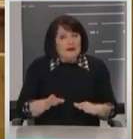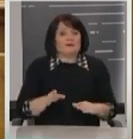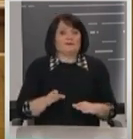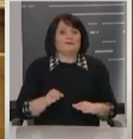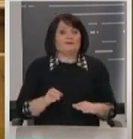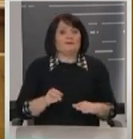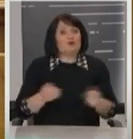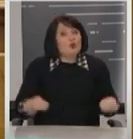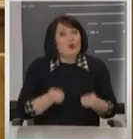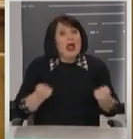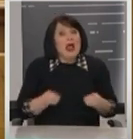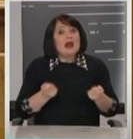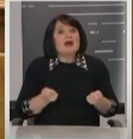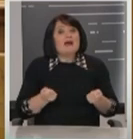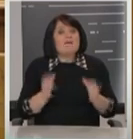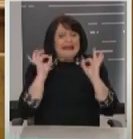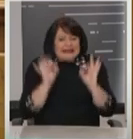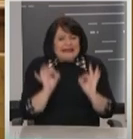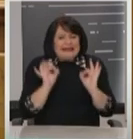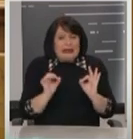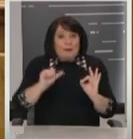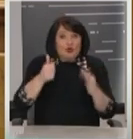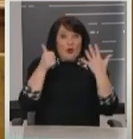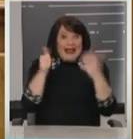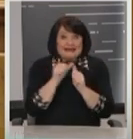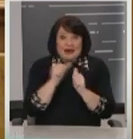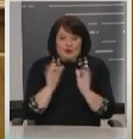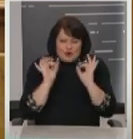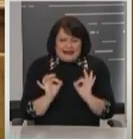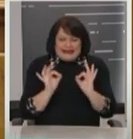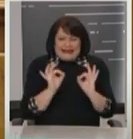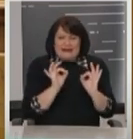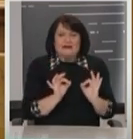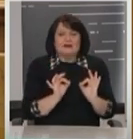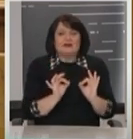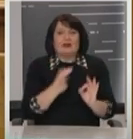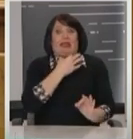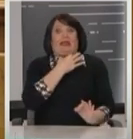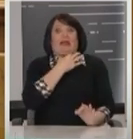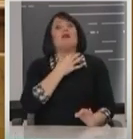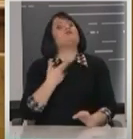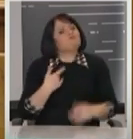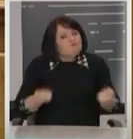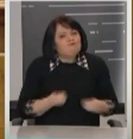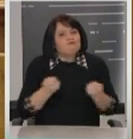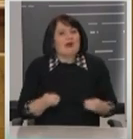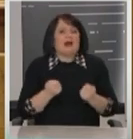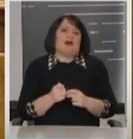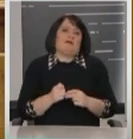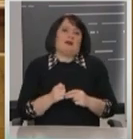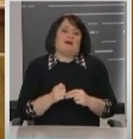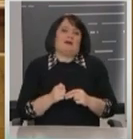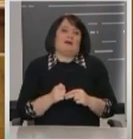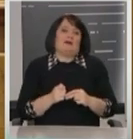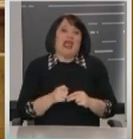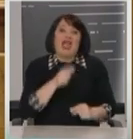και υλοποιήσαμε μέχρι κεραία στο πρώτο εξάμηνο, παρά τις συνθήκες ασφυξίας που τεχνιέντος